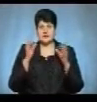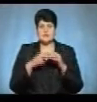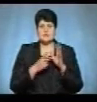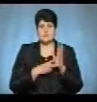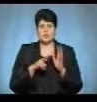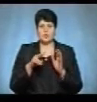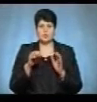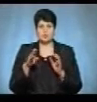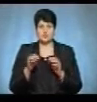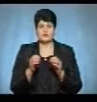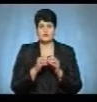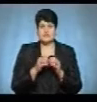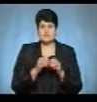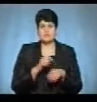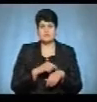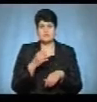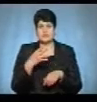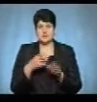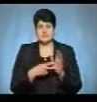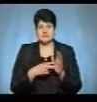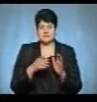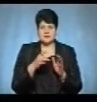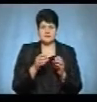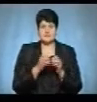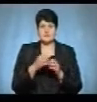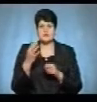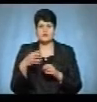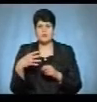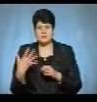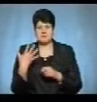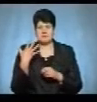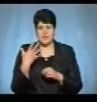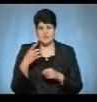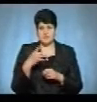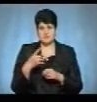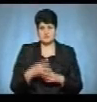лютого о 10:15 7 разів та о 10:45 5 разів.